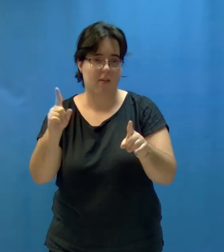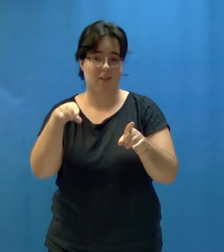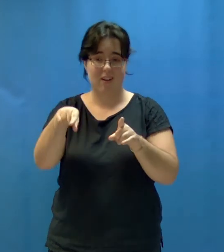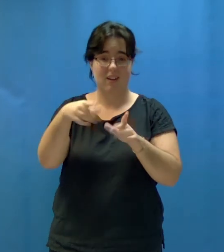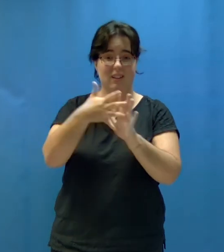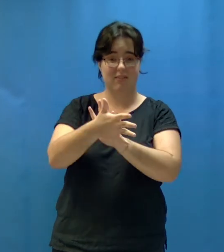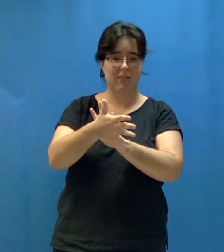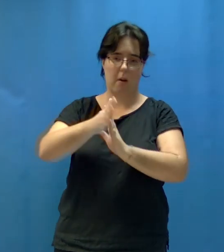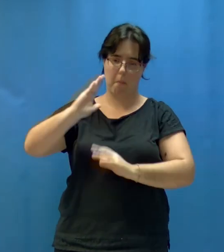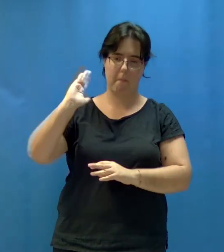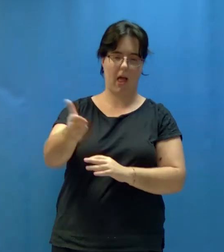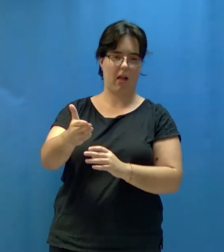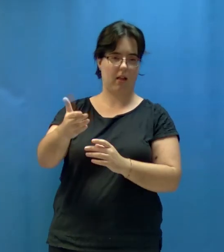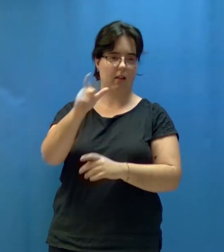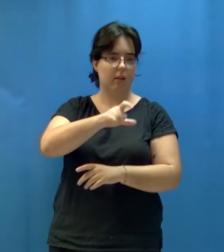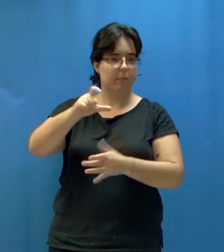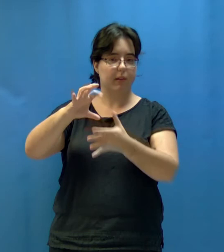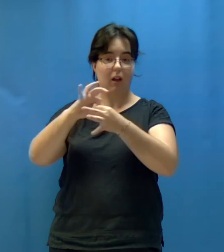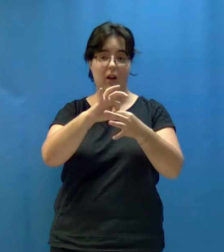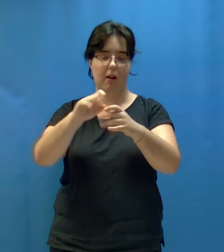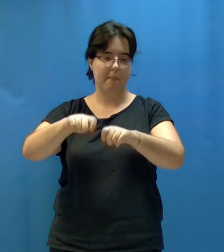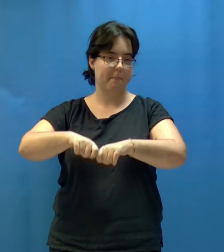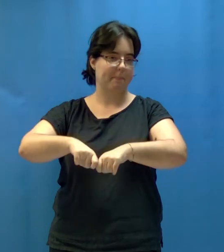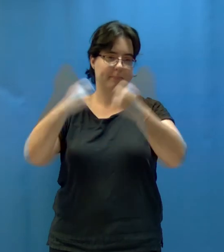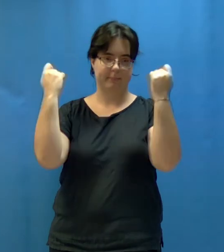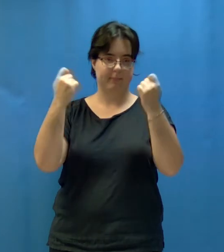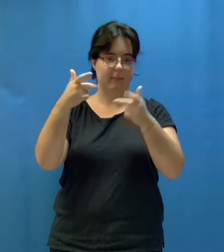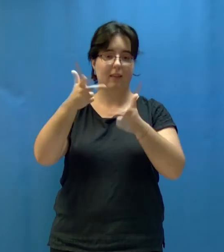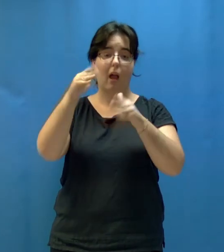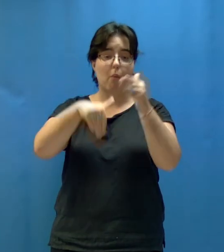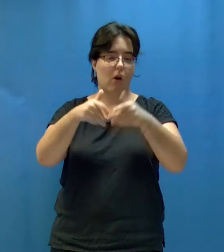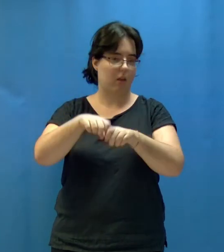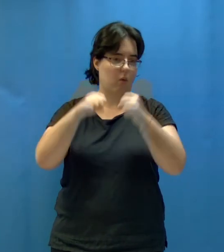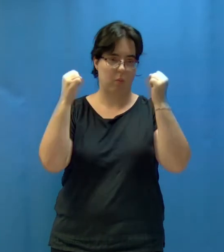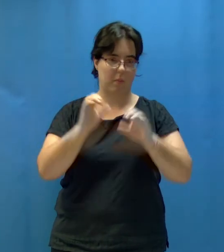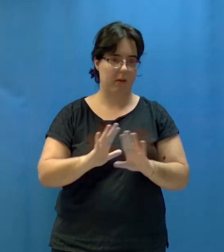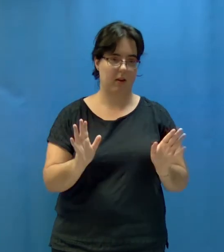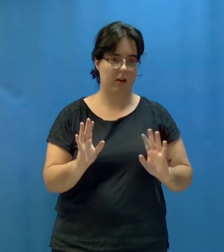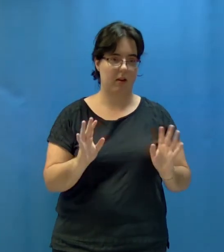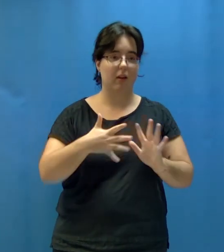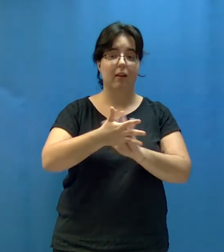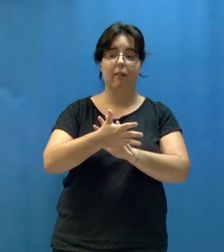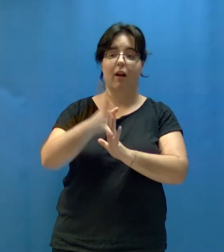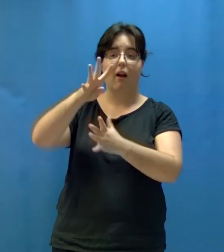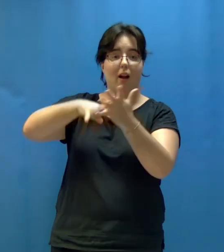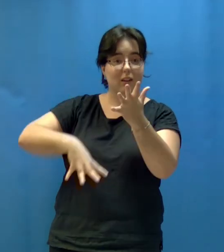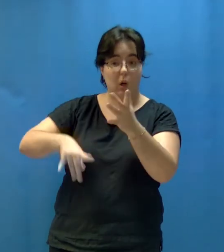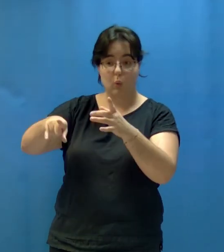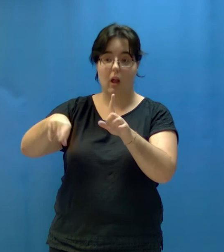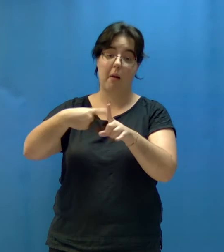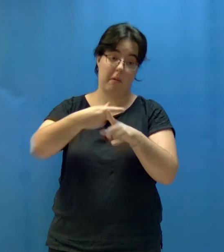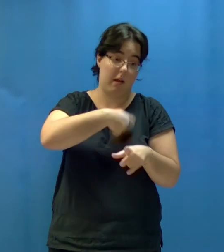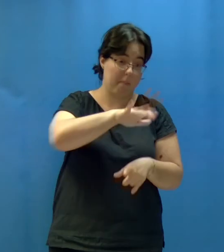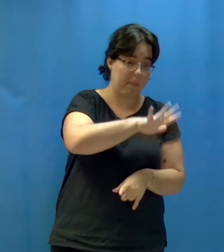la convivència i les bases constitutives de la democràcia i que estan portant Catalunya i la resta d'Espanya a